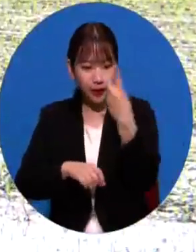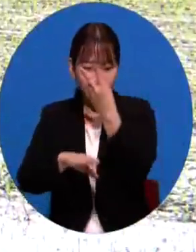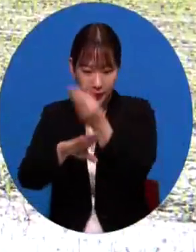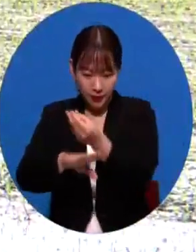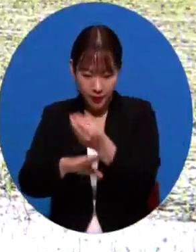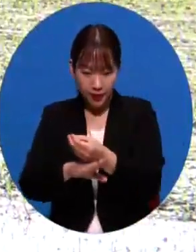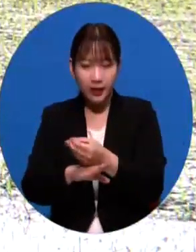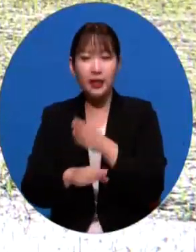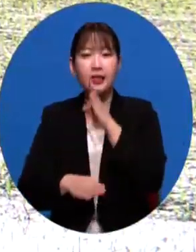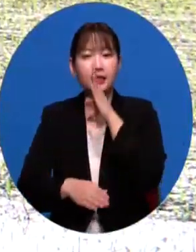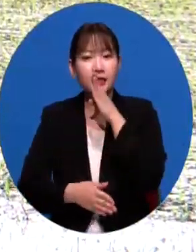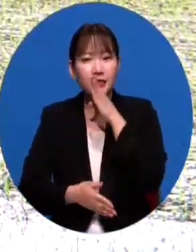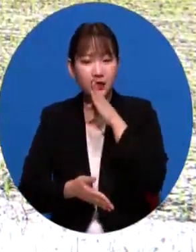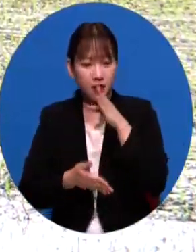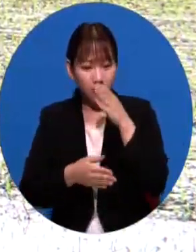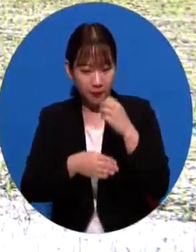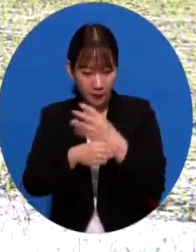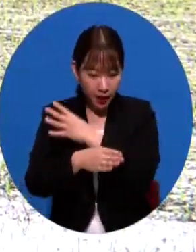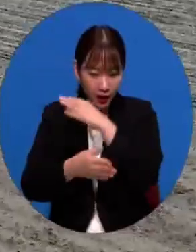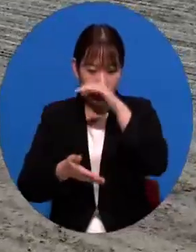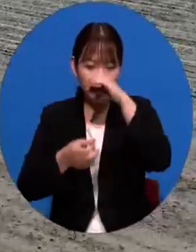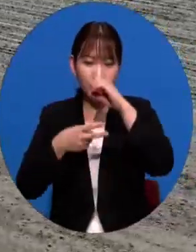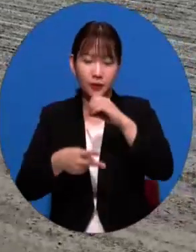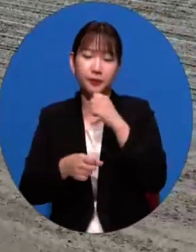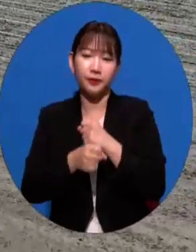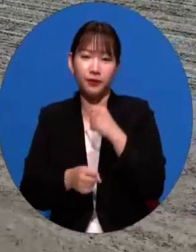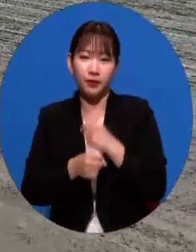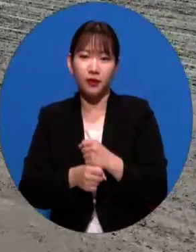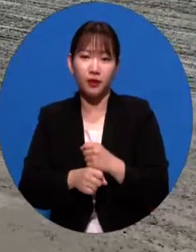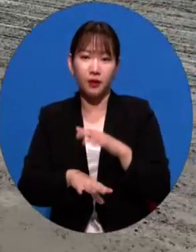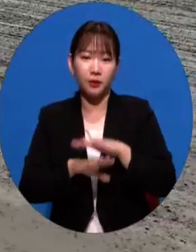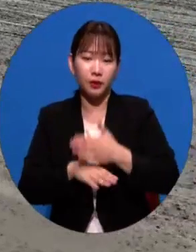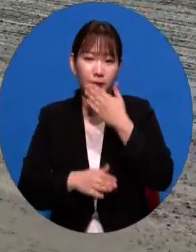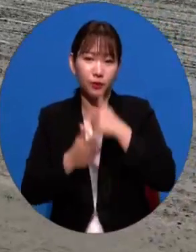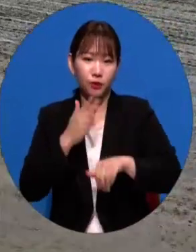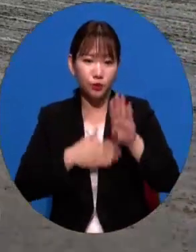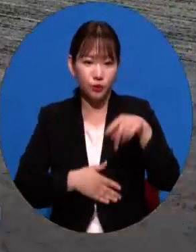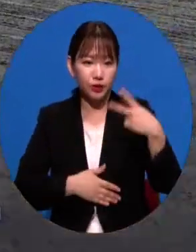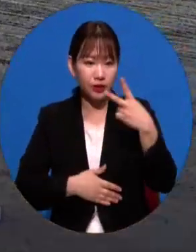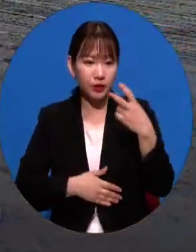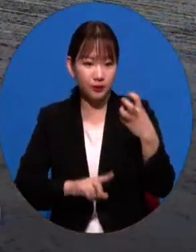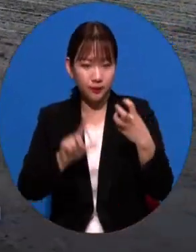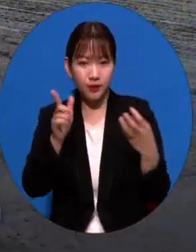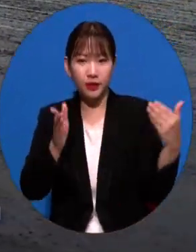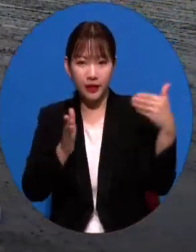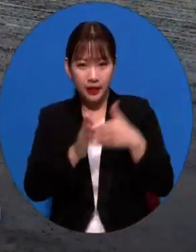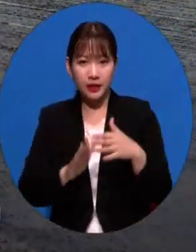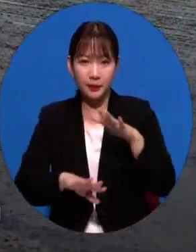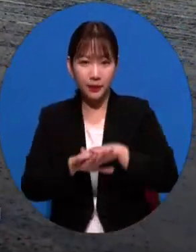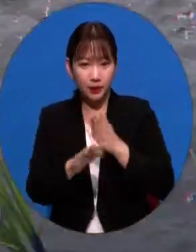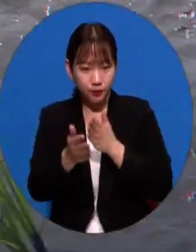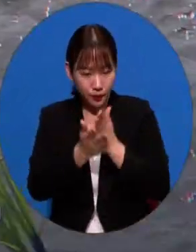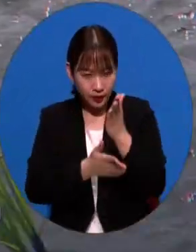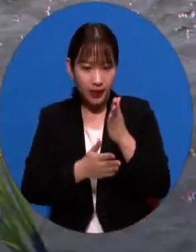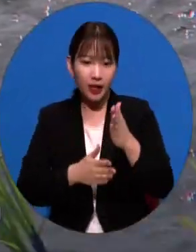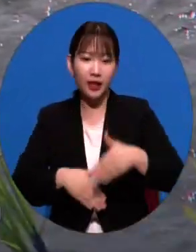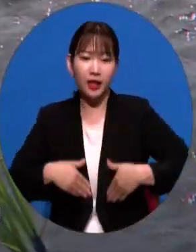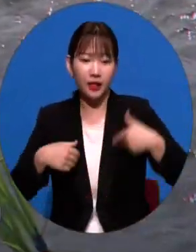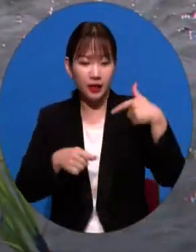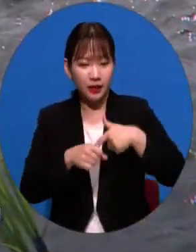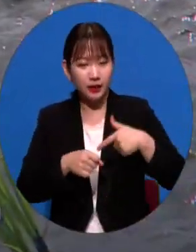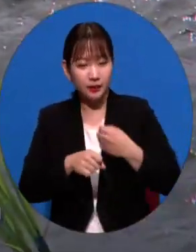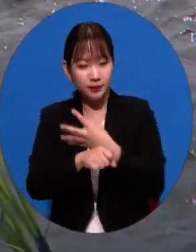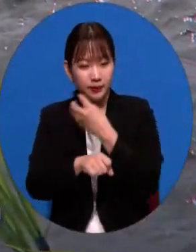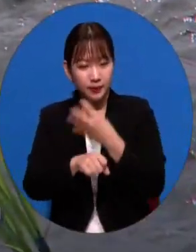실질적 배출량을 제로로 만드는 것입니다. 농식품부가 2030년까지 농업 분야 온실가스 배출량 감축